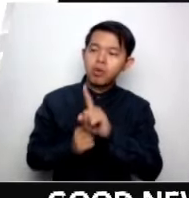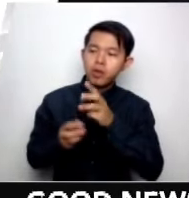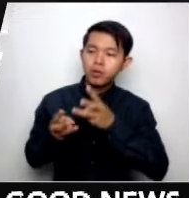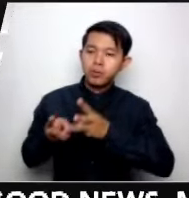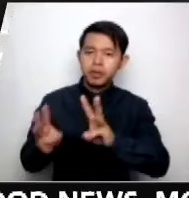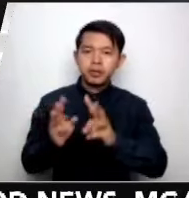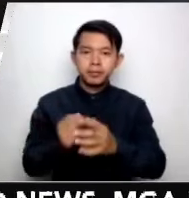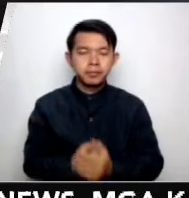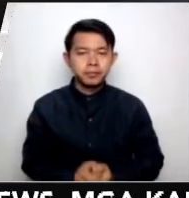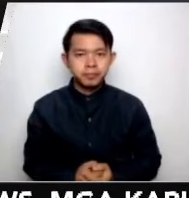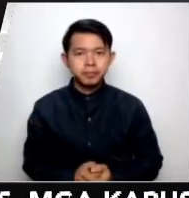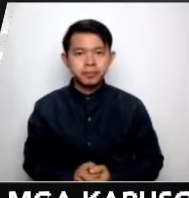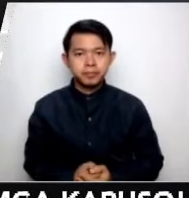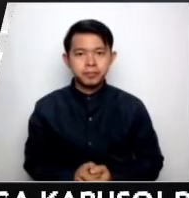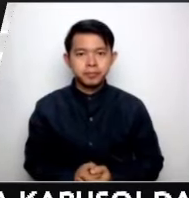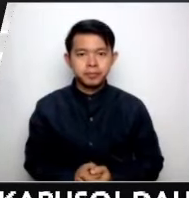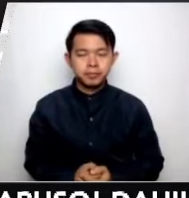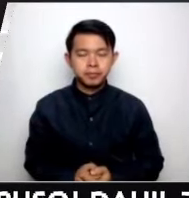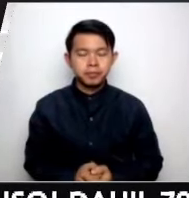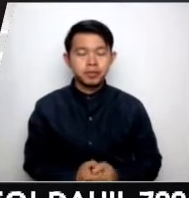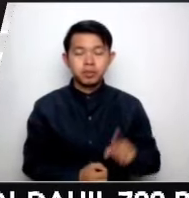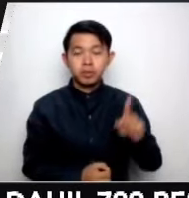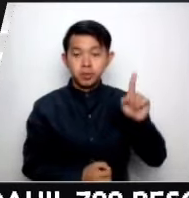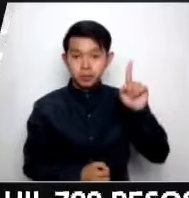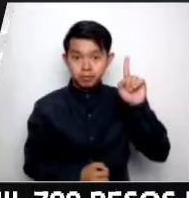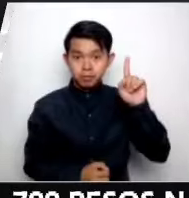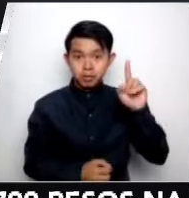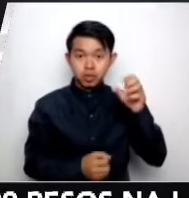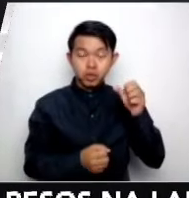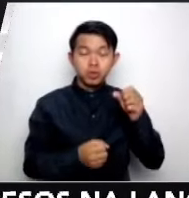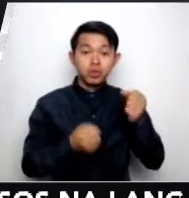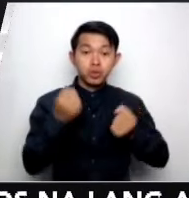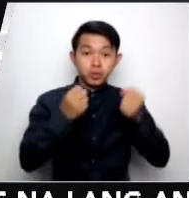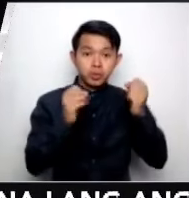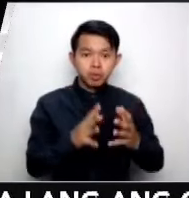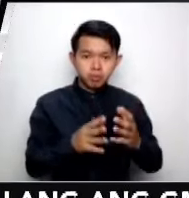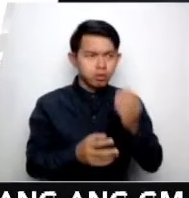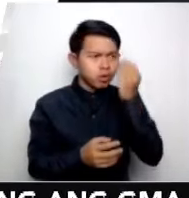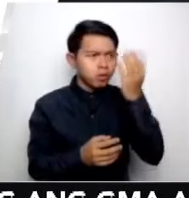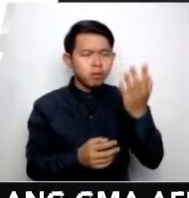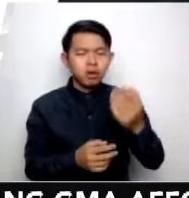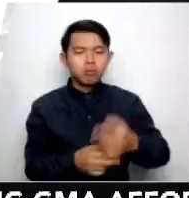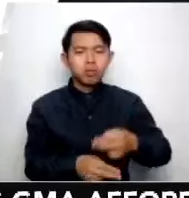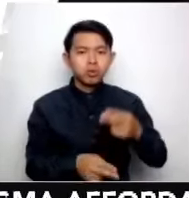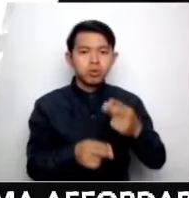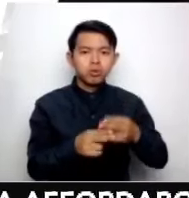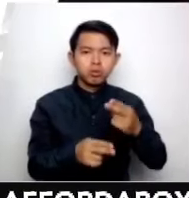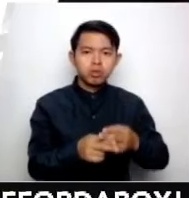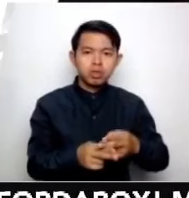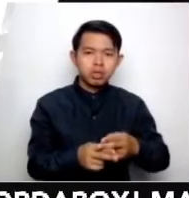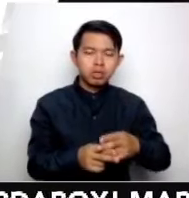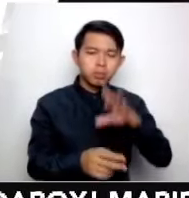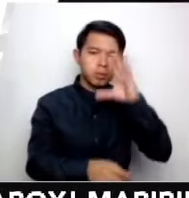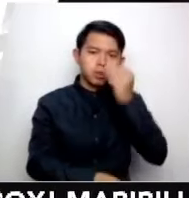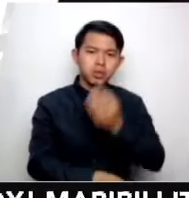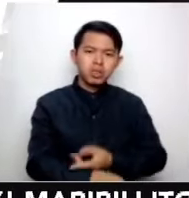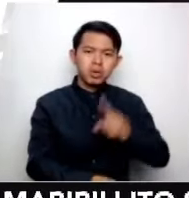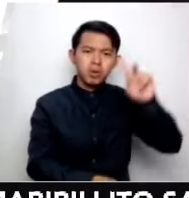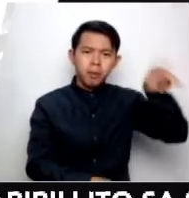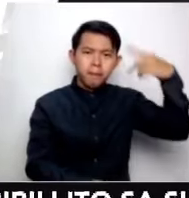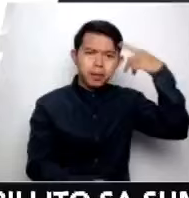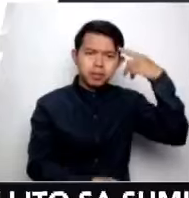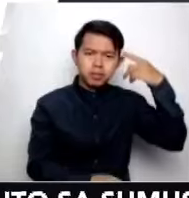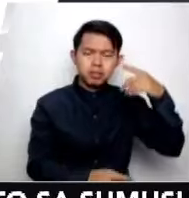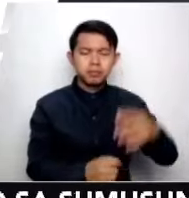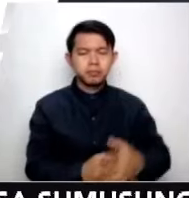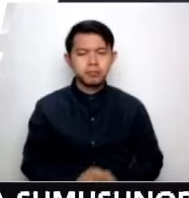mo ang driver nagn drop pa ng isang anak ng pultiko Kuya sorry talaga oo you can guide me na lang as kuya